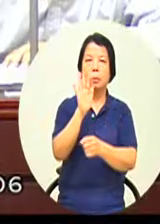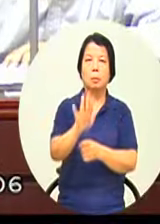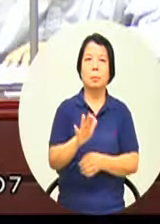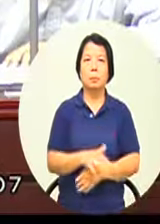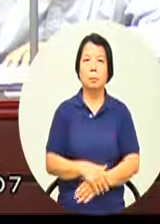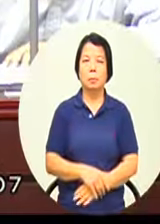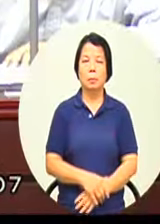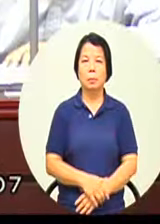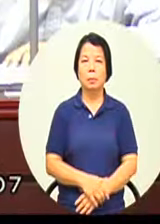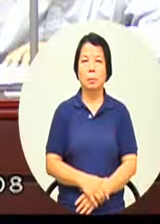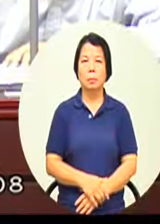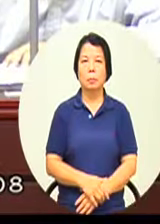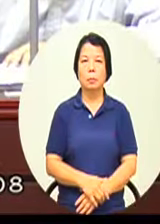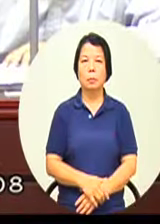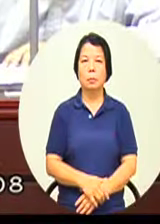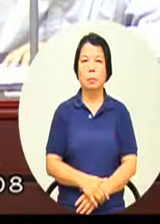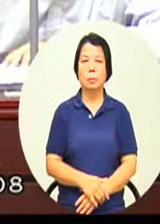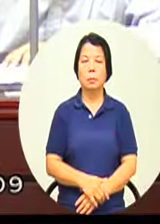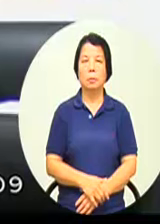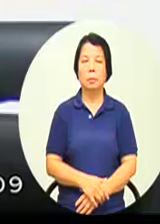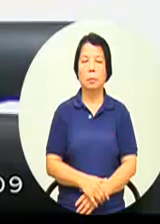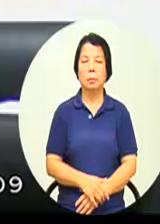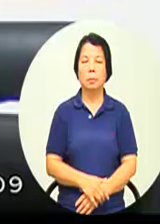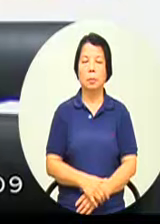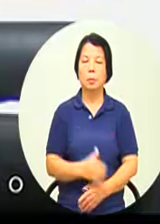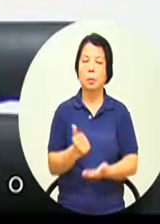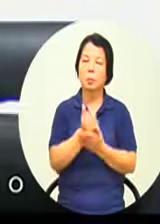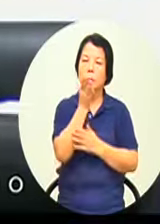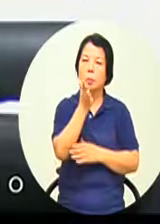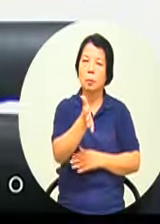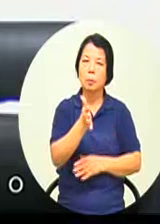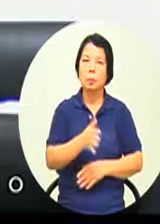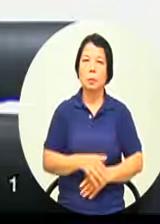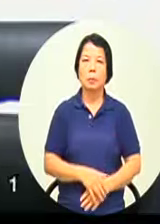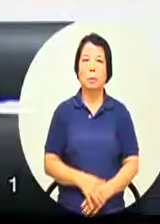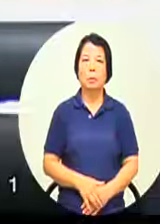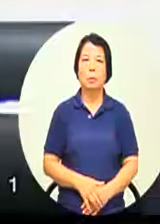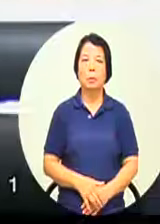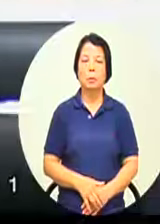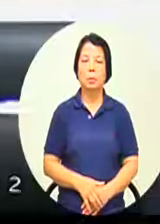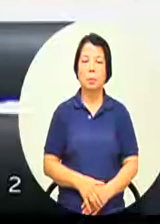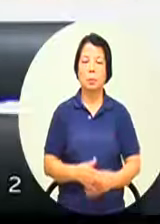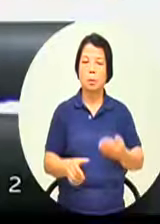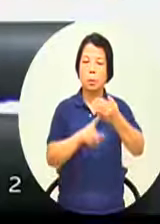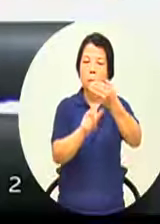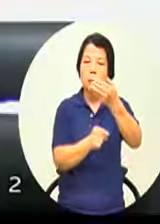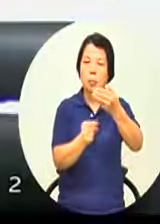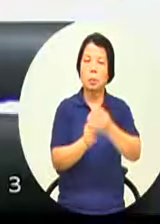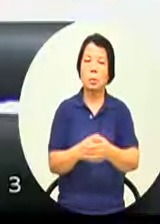七，好，那么本席这边要请教你，光是九月份这三次的台